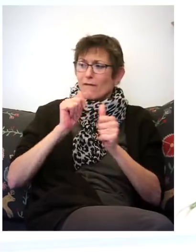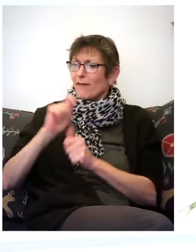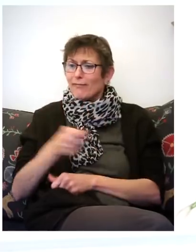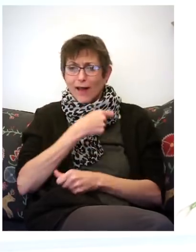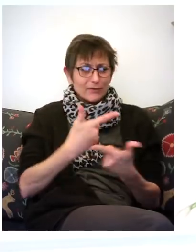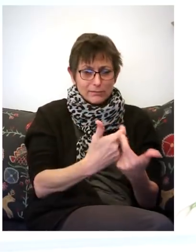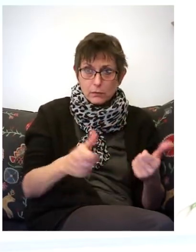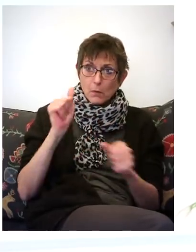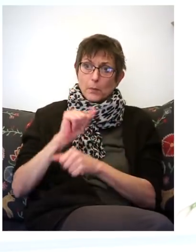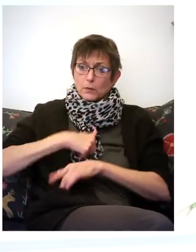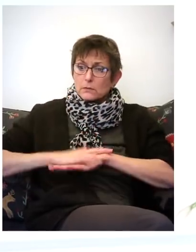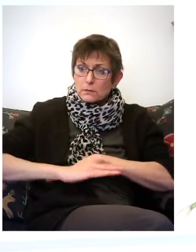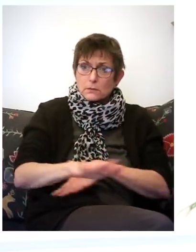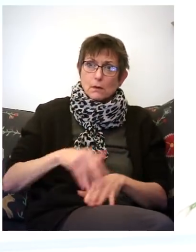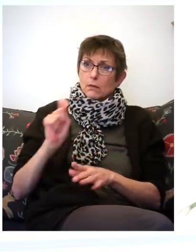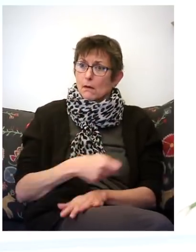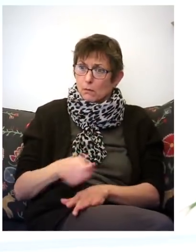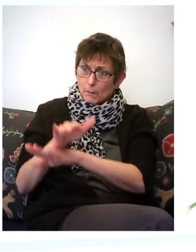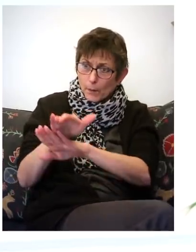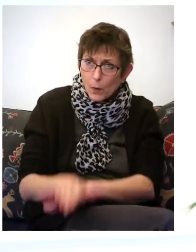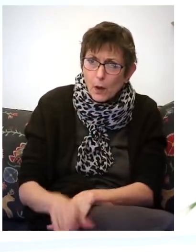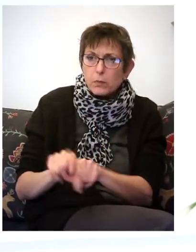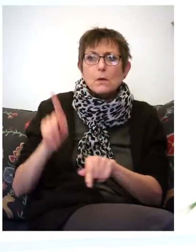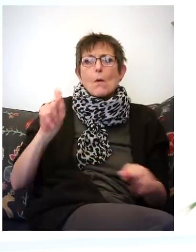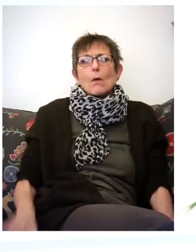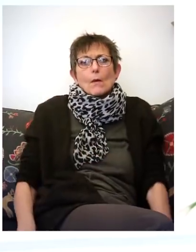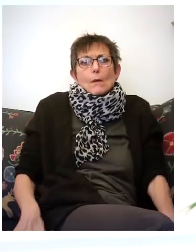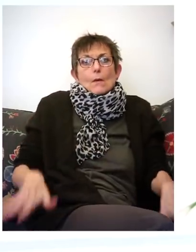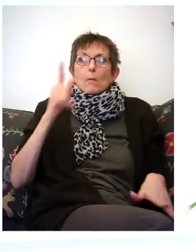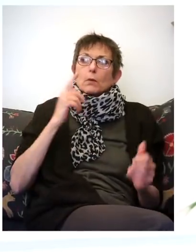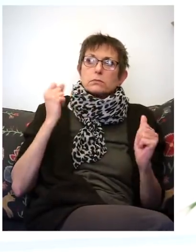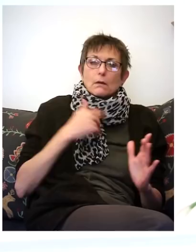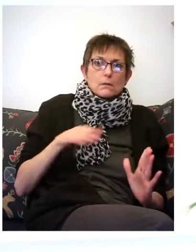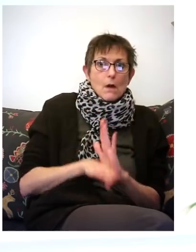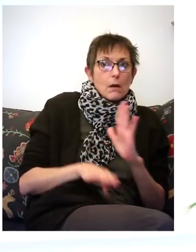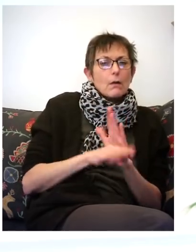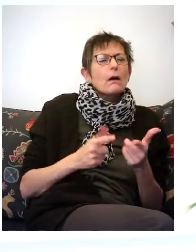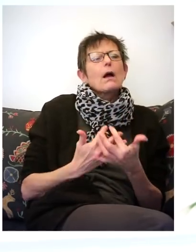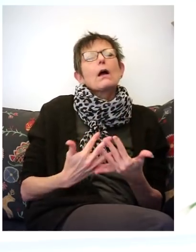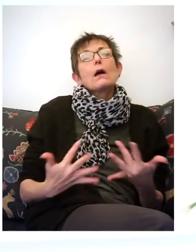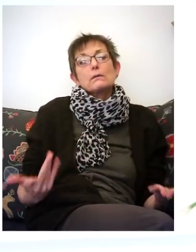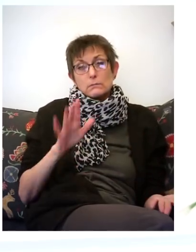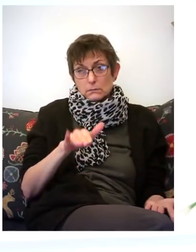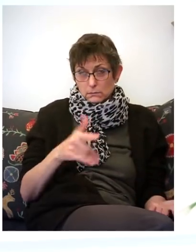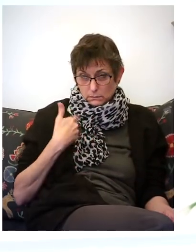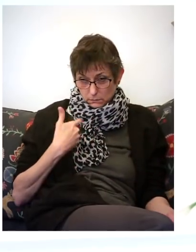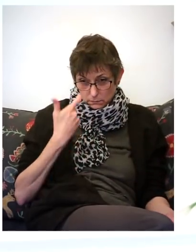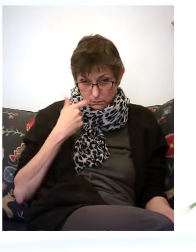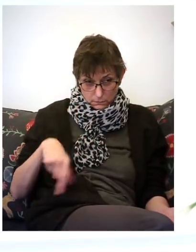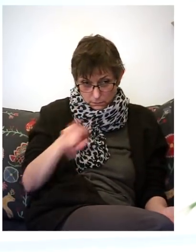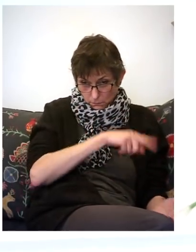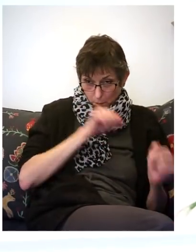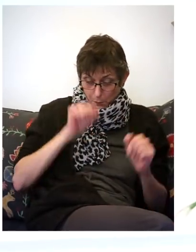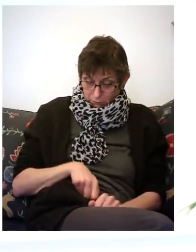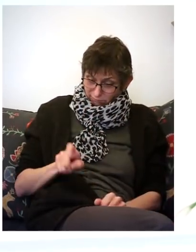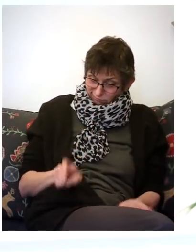remonter aussi les nappes phréatiques un petit peu pour éviter la sécheresse, etc., etc., etc. Vous imaginez qu'il faut seulement que vous fassiez 45 recherches, que vous faites